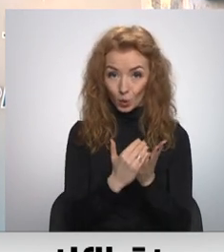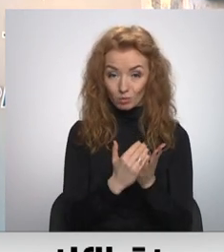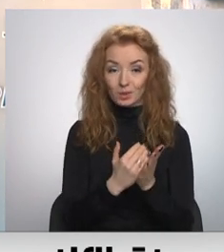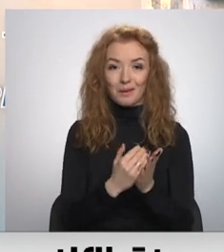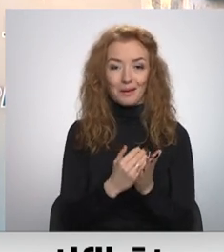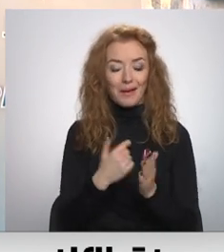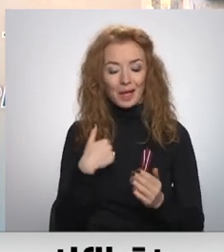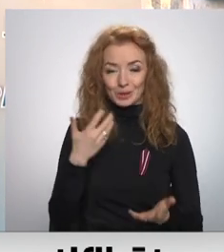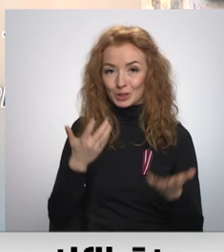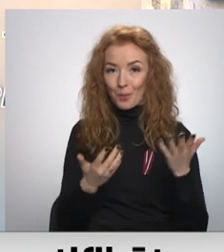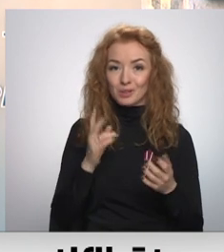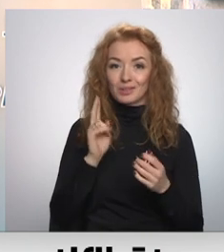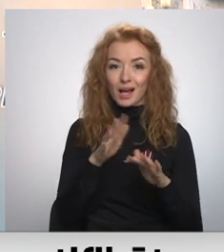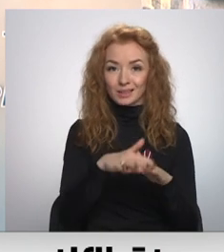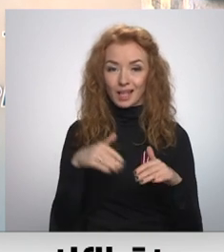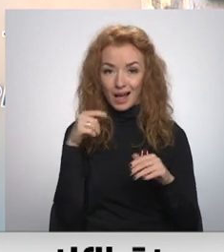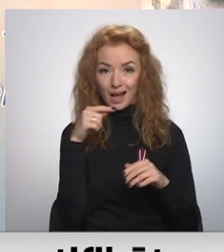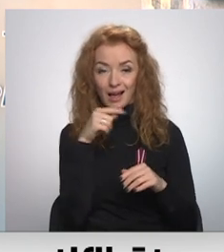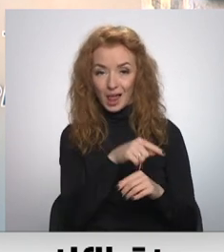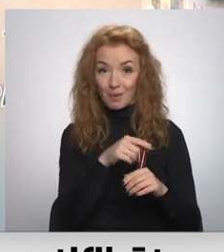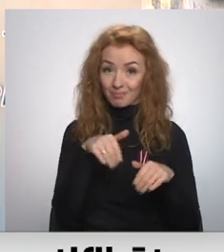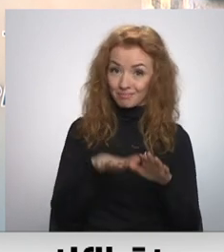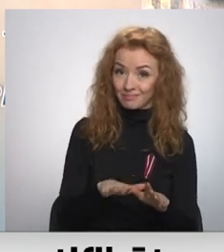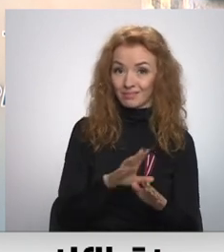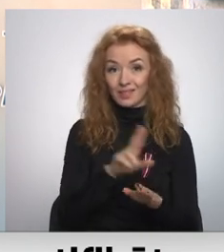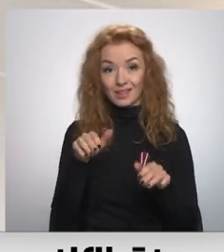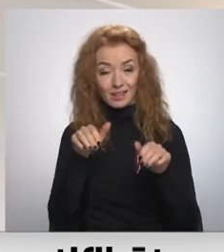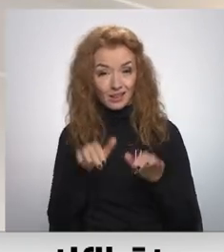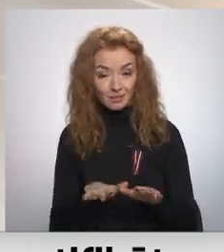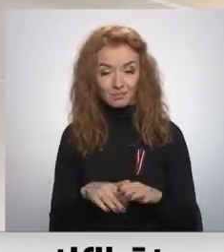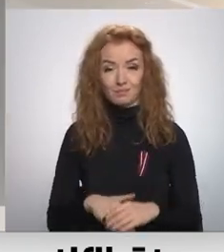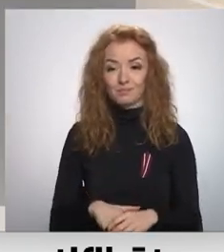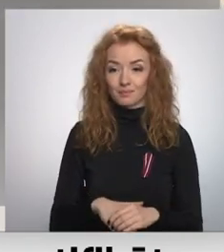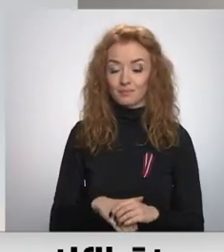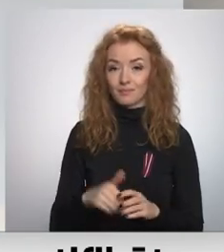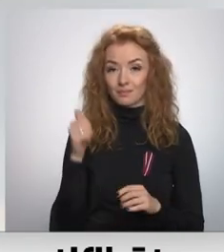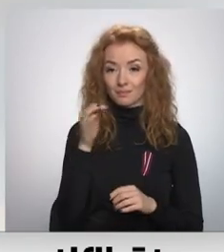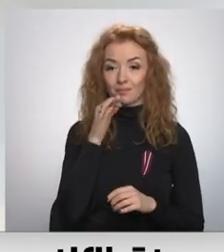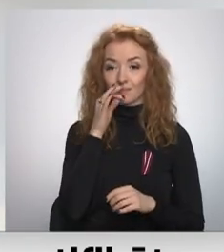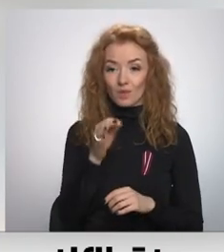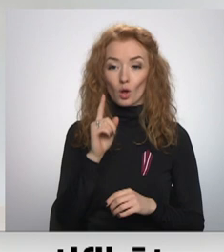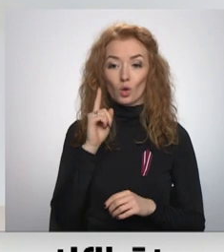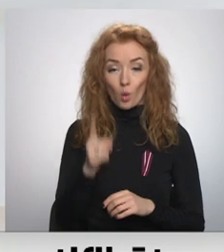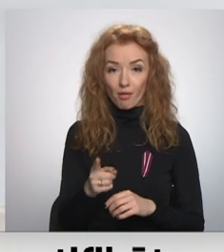es stingri šaubos, vai tur, ja juristi savstarpēji cīnās. Ja? Nu, tā nav mana kompetence. Ja? Un noteikti pie tā.